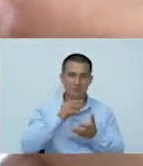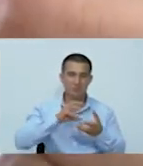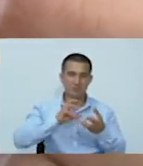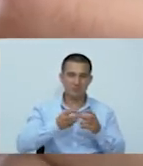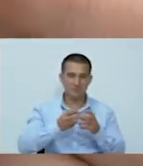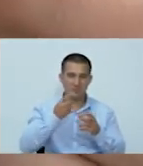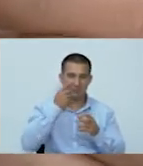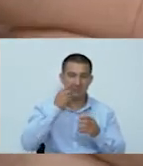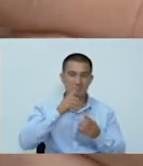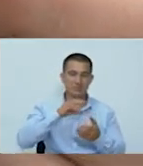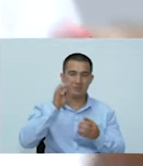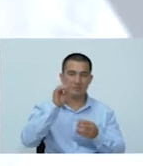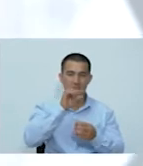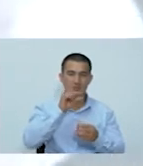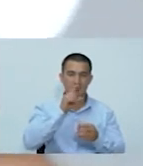aylana bo'lmay qoladi.